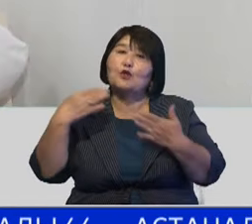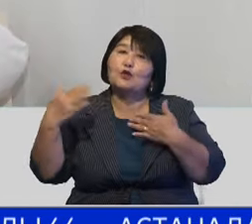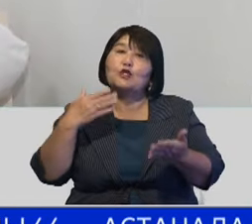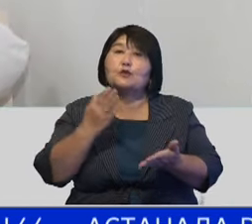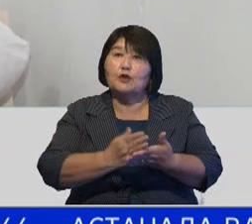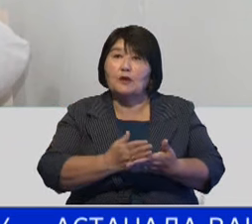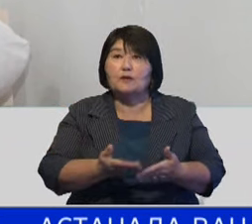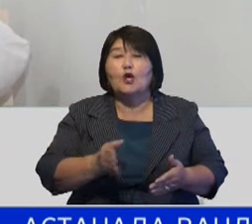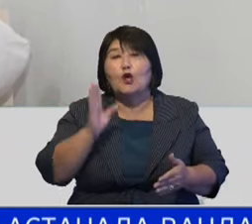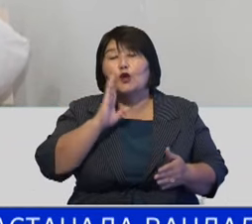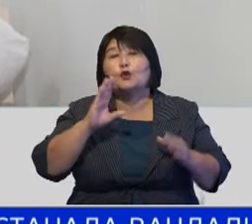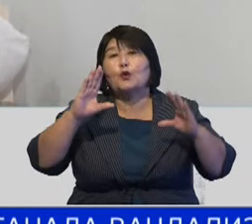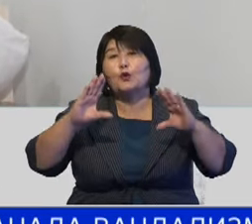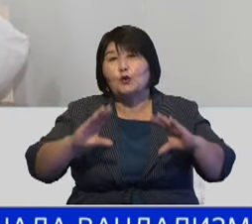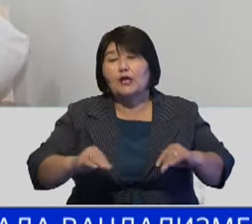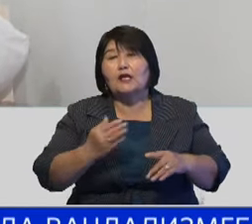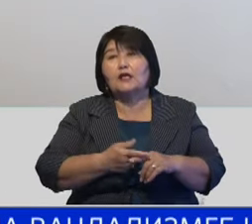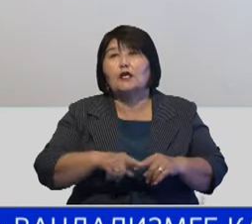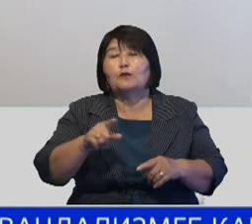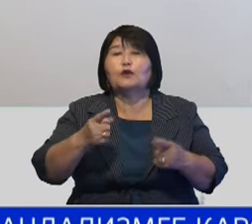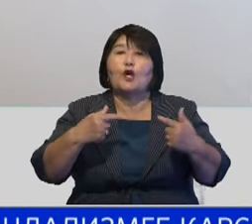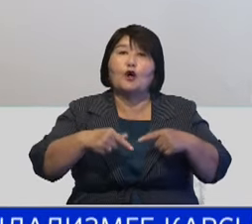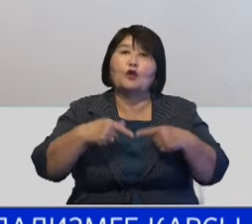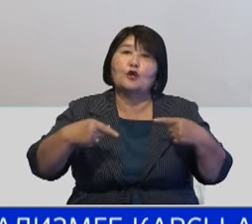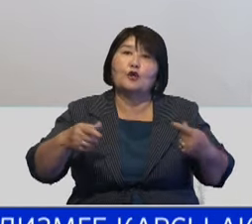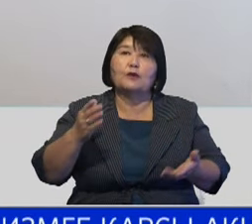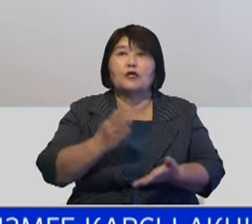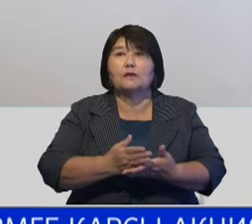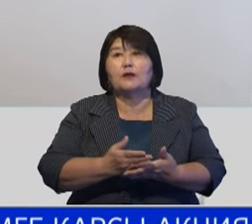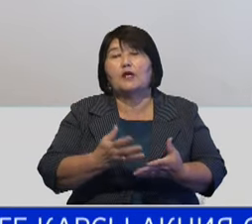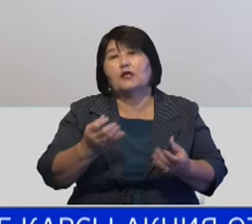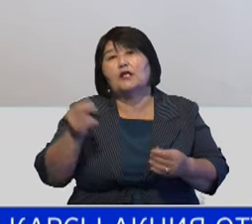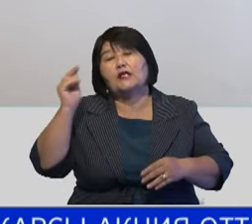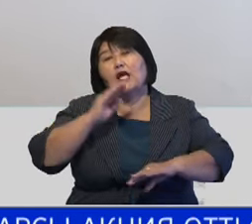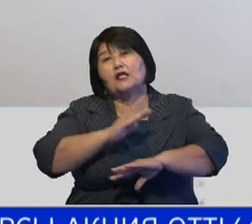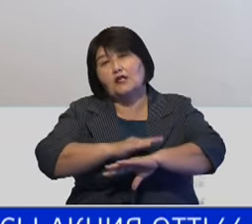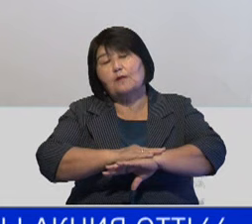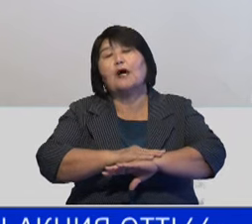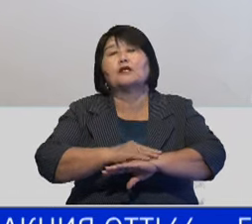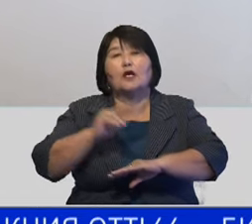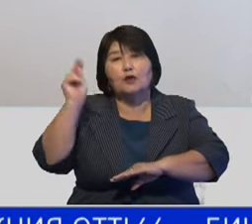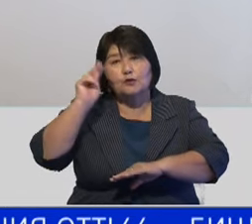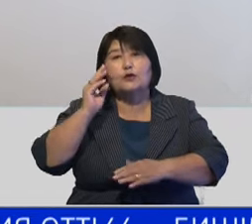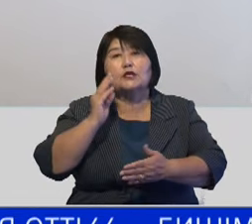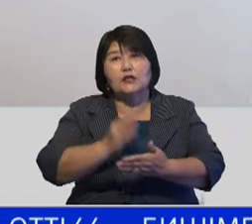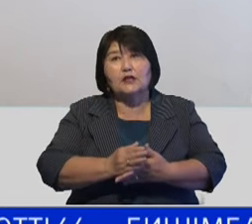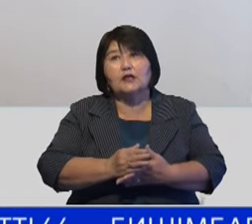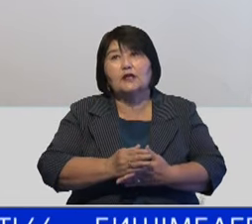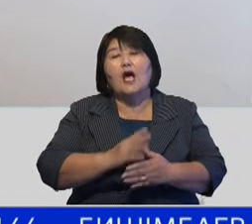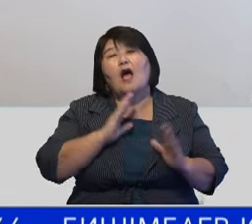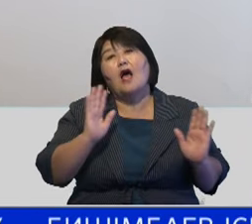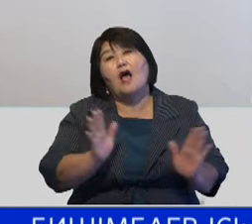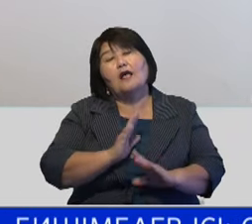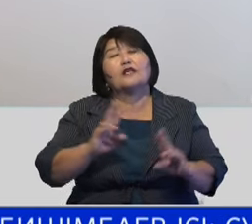тұрамыз. Су тартылған деді. Мында үйірмелер болып жатыр. Сосын сабақтар өткізіледі.